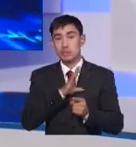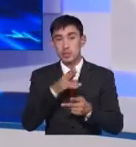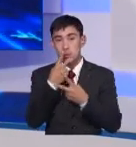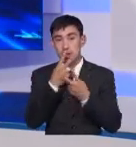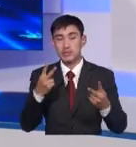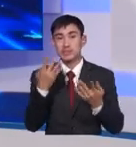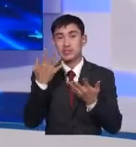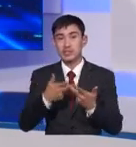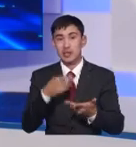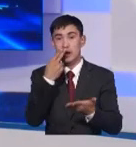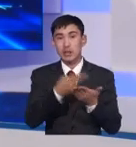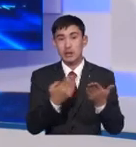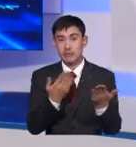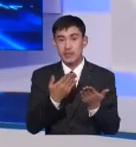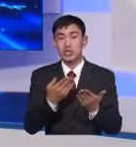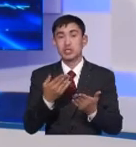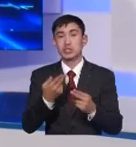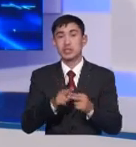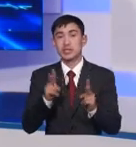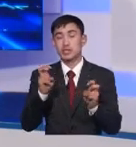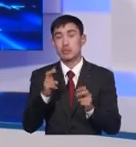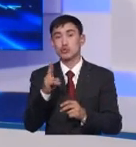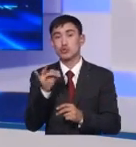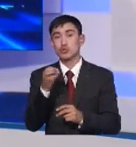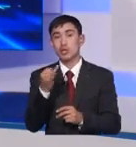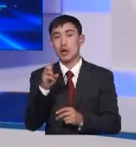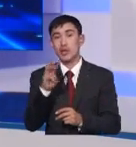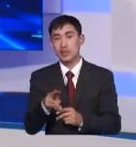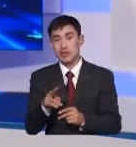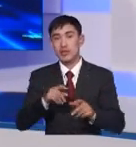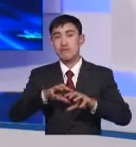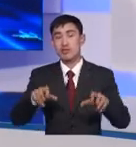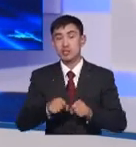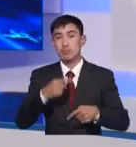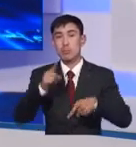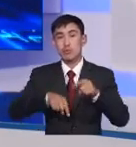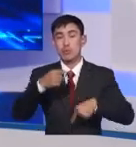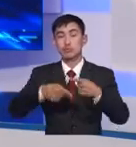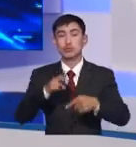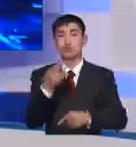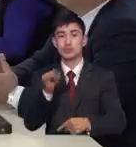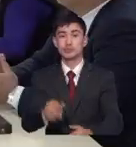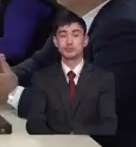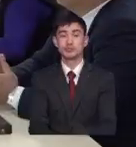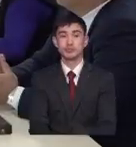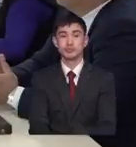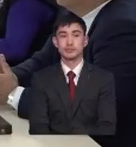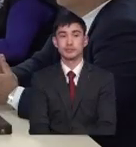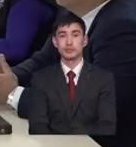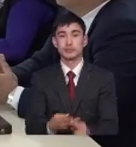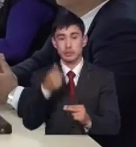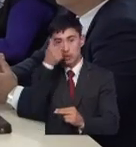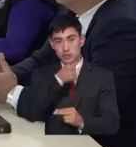были представлены несколько докладов, в частности на темы «Джучи-хан и власть потомков Джучи». В этом